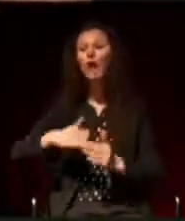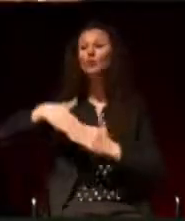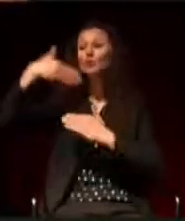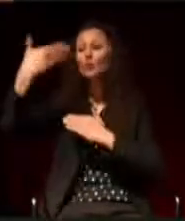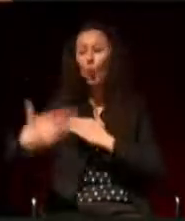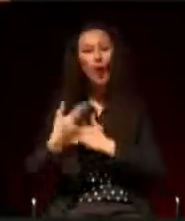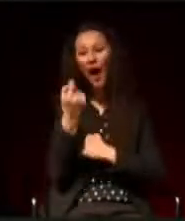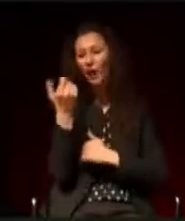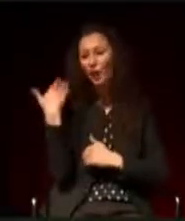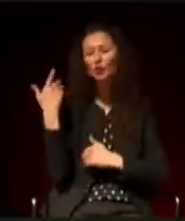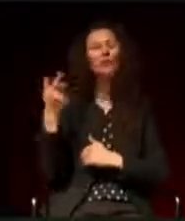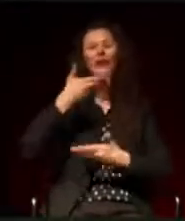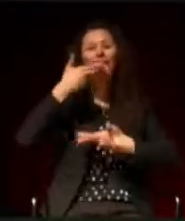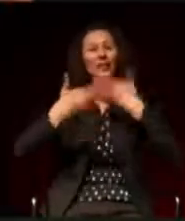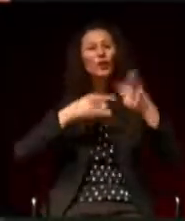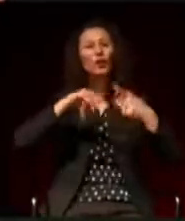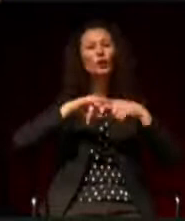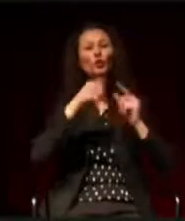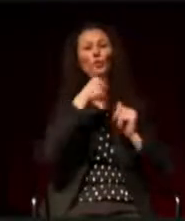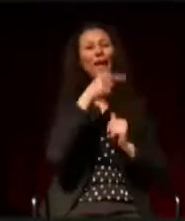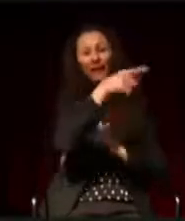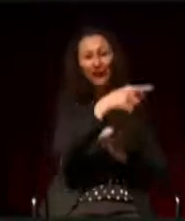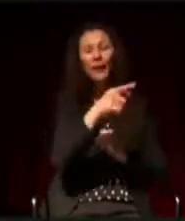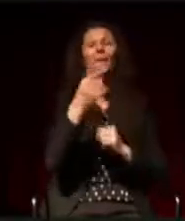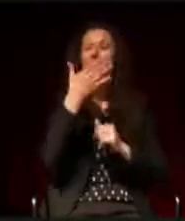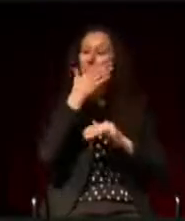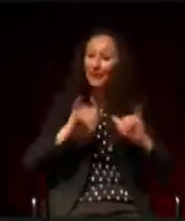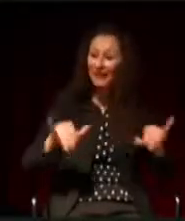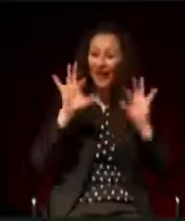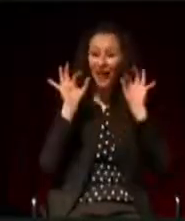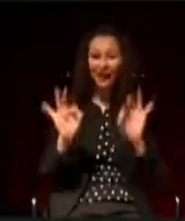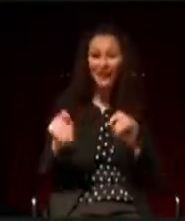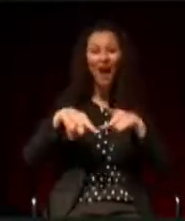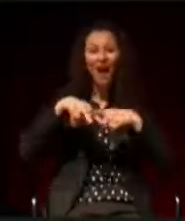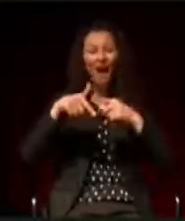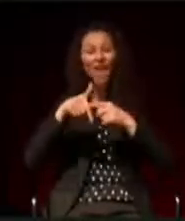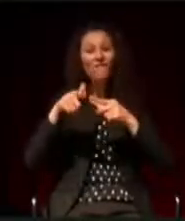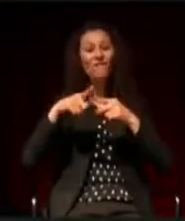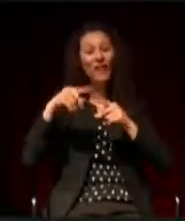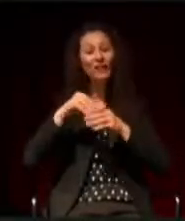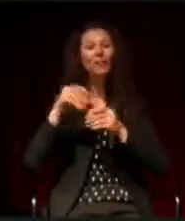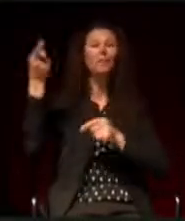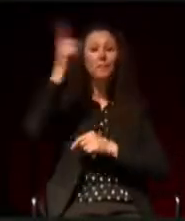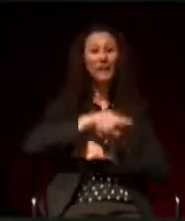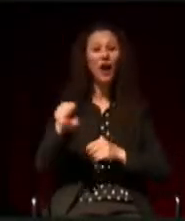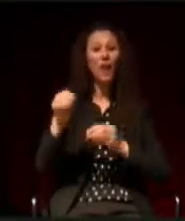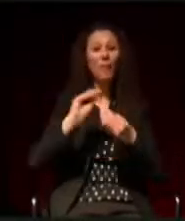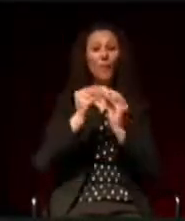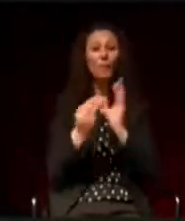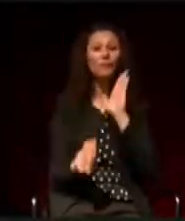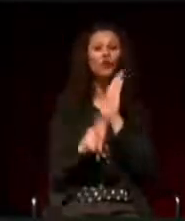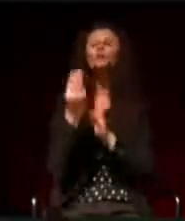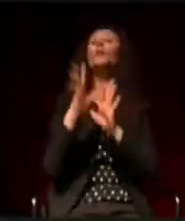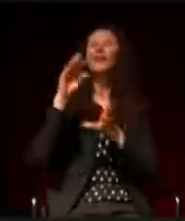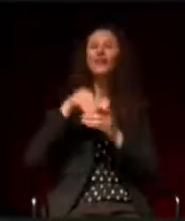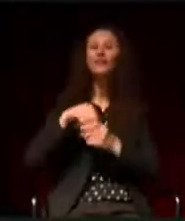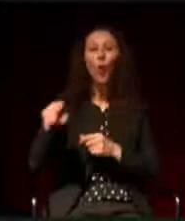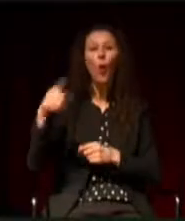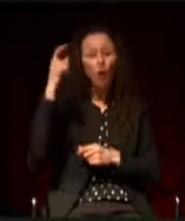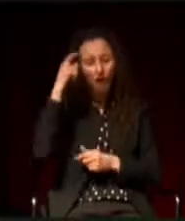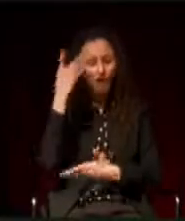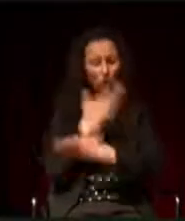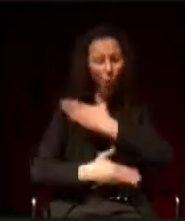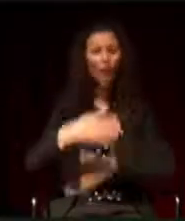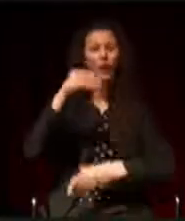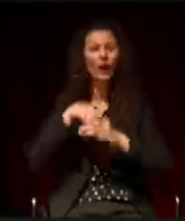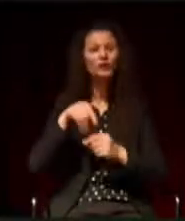sonra az önce Üstü Bey'in de ifade ettiği benzer bir afette benzer bir sonucu yaşamamak için ne yapabiliriz? Ona da kafa yorduğumuz